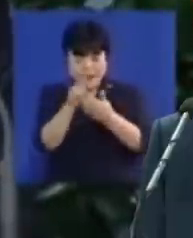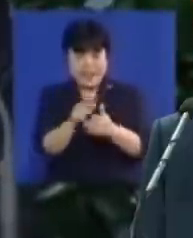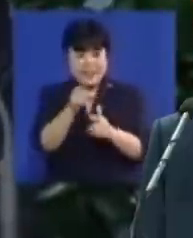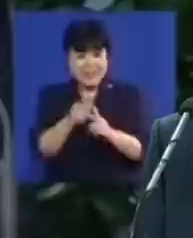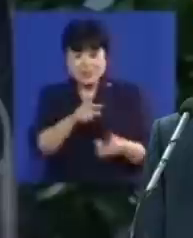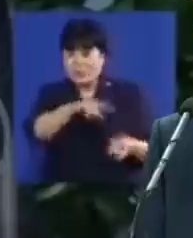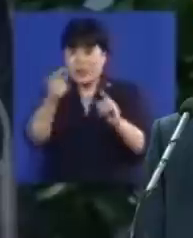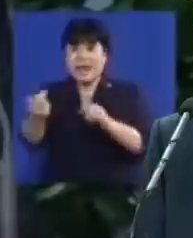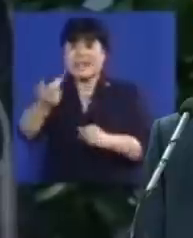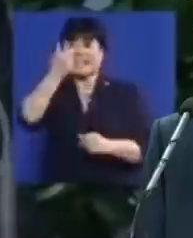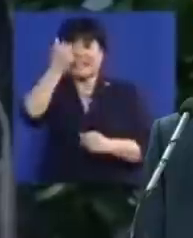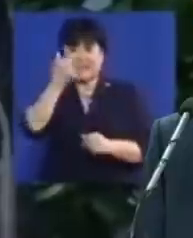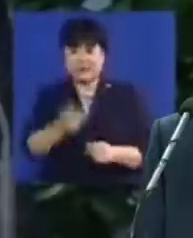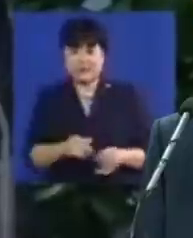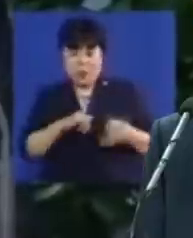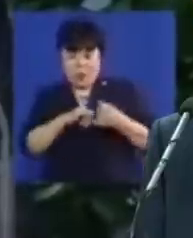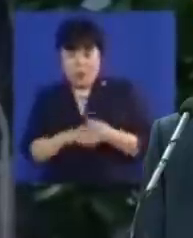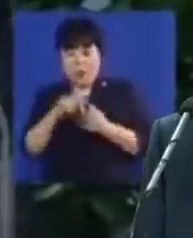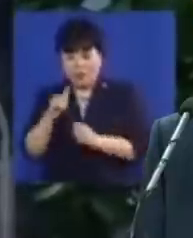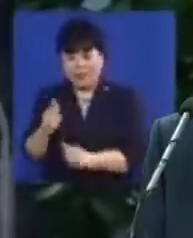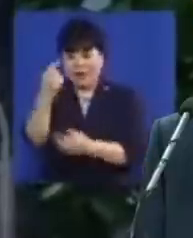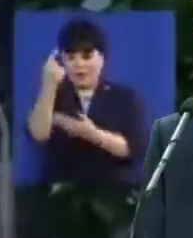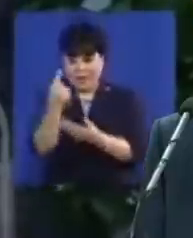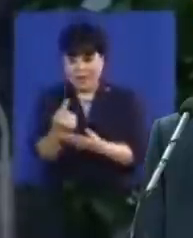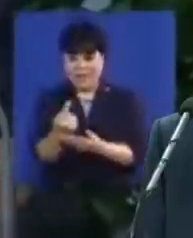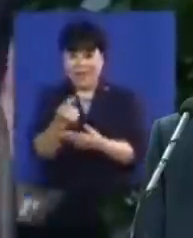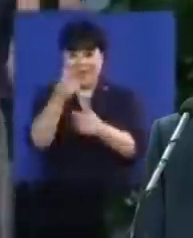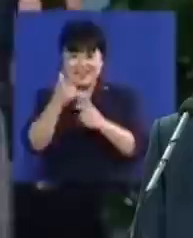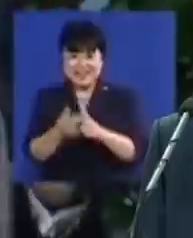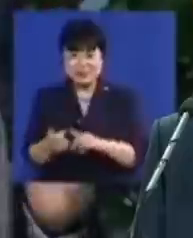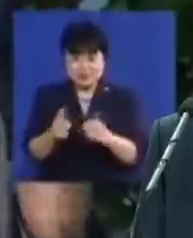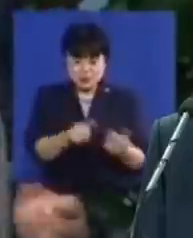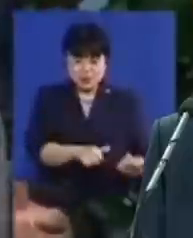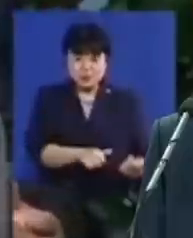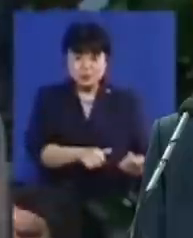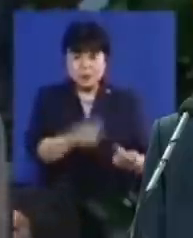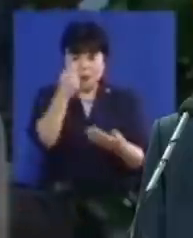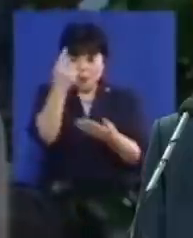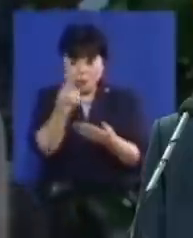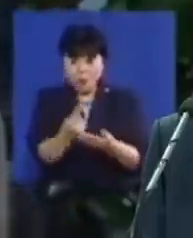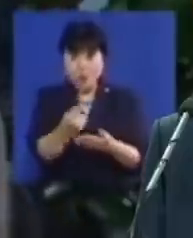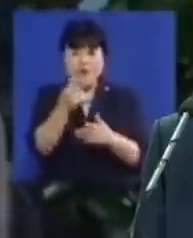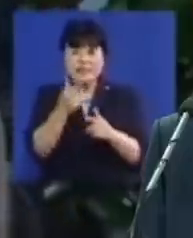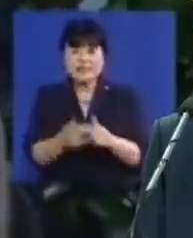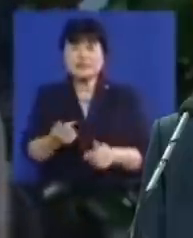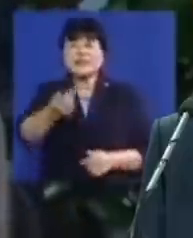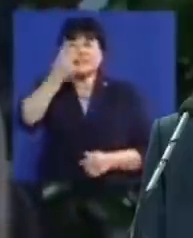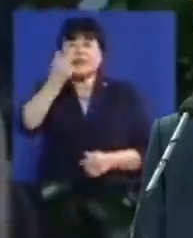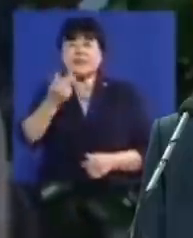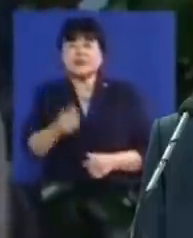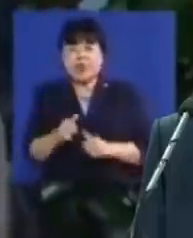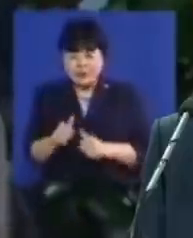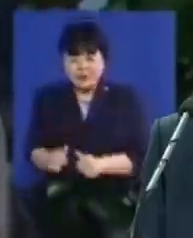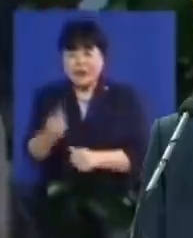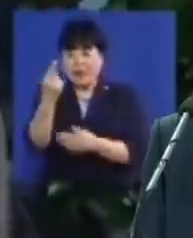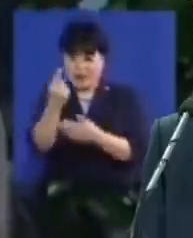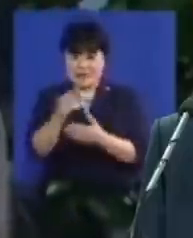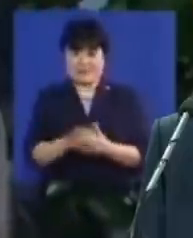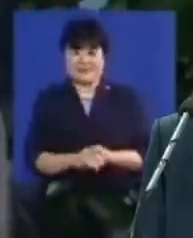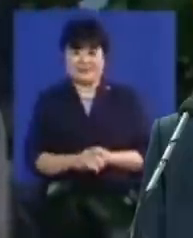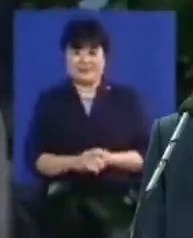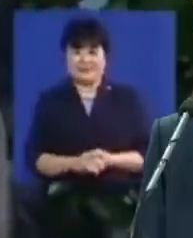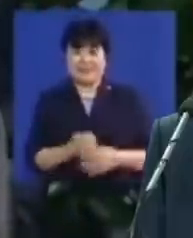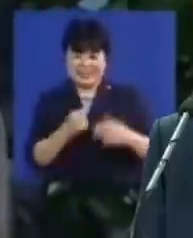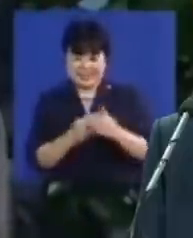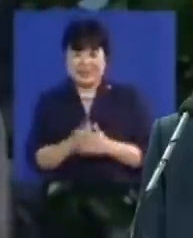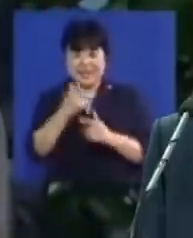예수의 부활의 생명도 꼭 따라온다는 것입니다. 예수 죽음이 오는 데는 예수의 생명도 따라오는 것입니다.